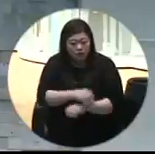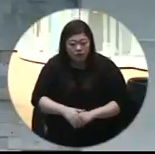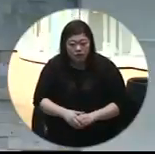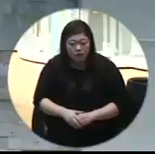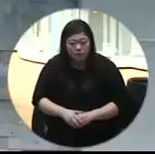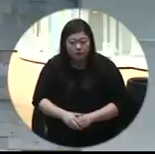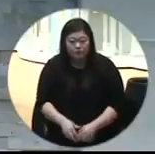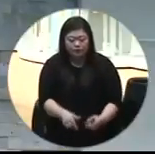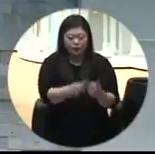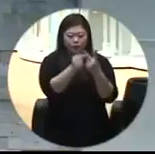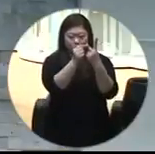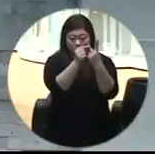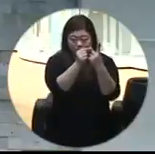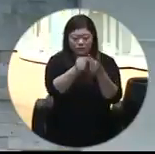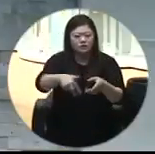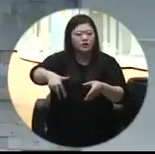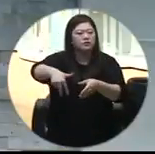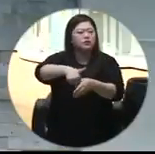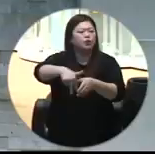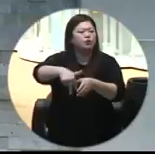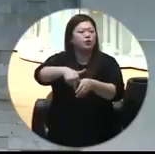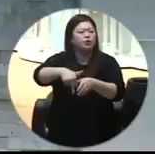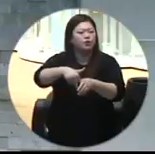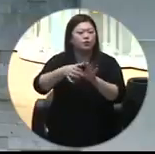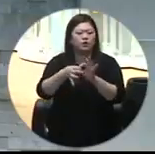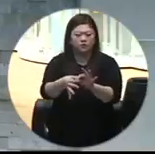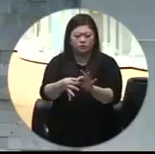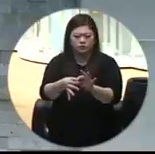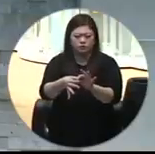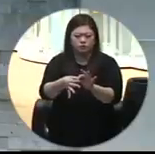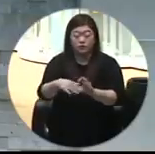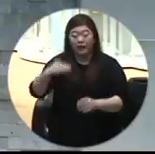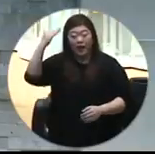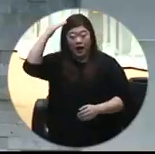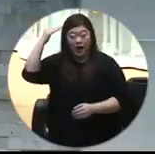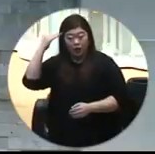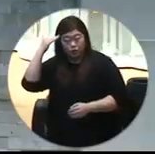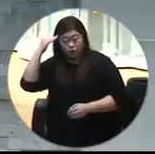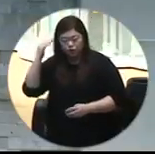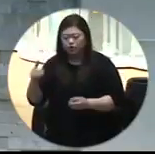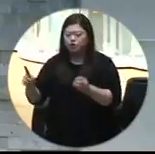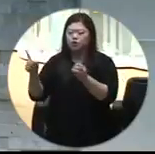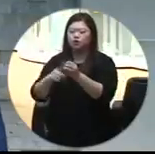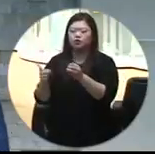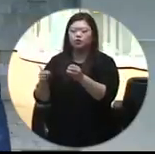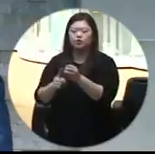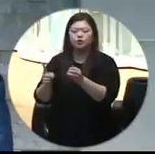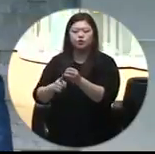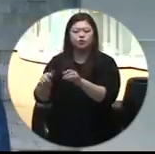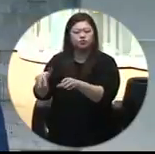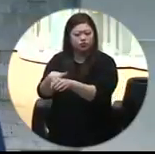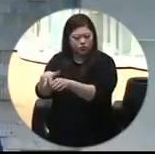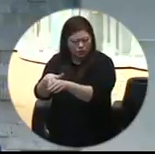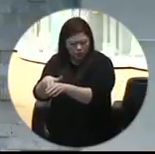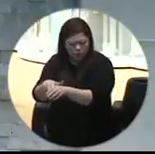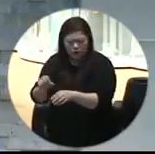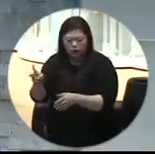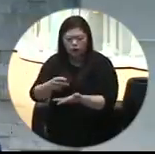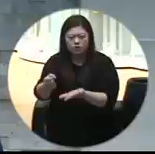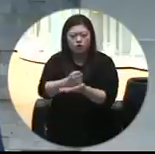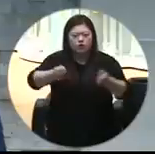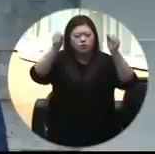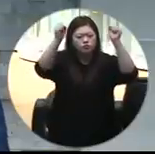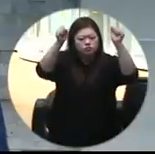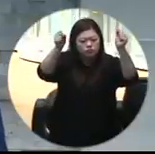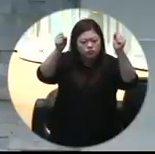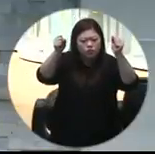가르침에 따르는 경우입니다. 또 우리나라는 불교와 무속이 거의 비슷한 귀신에 대한 입장을